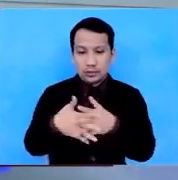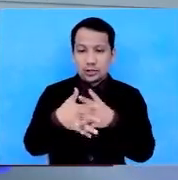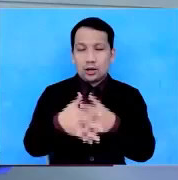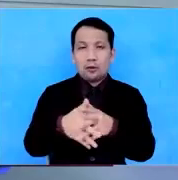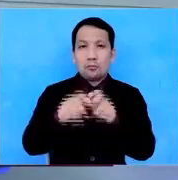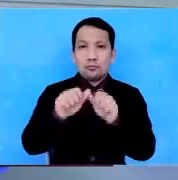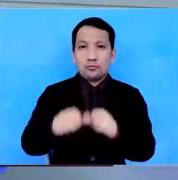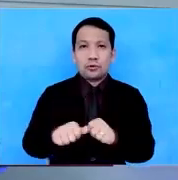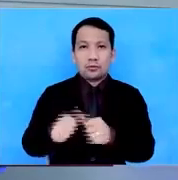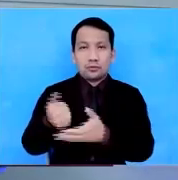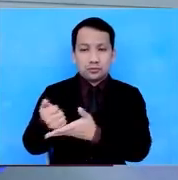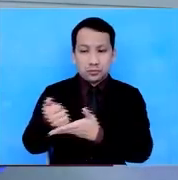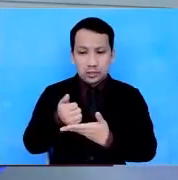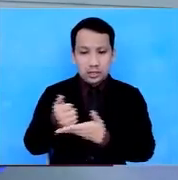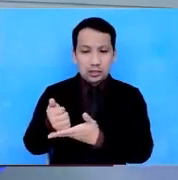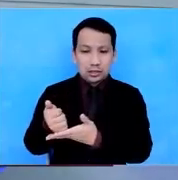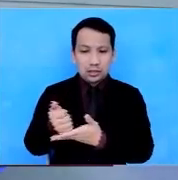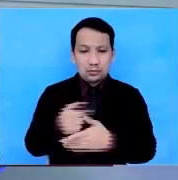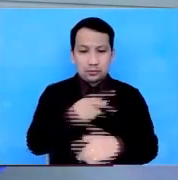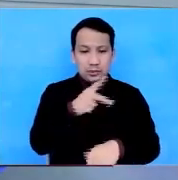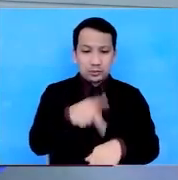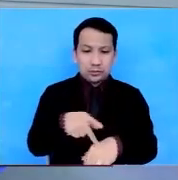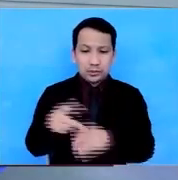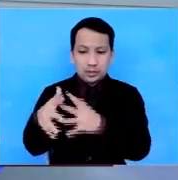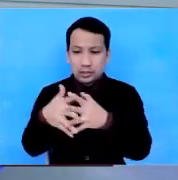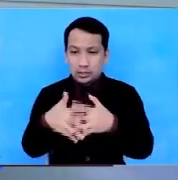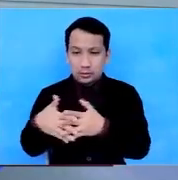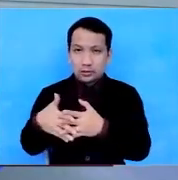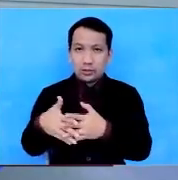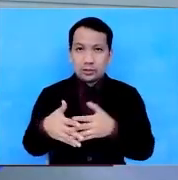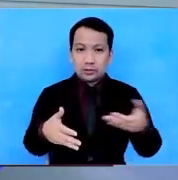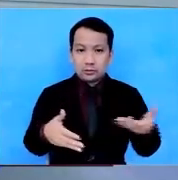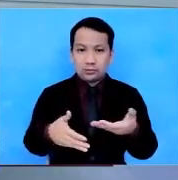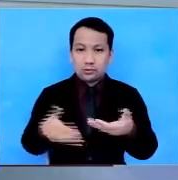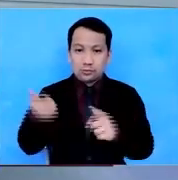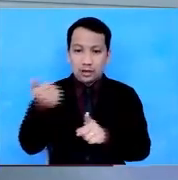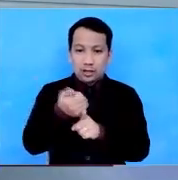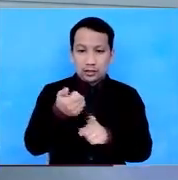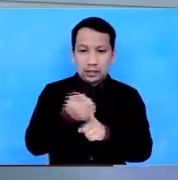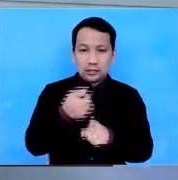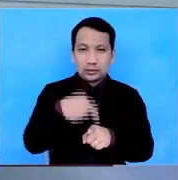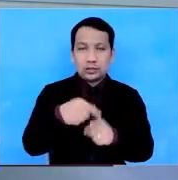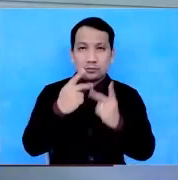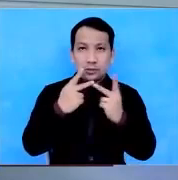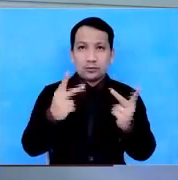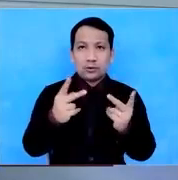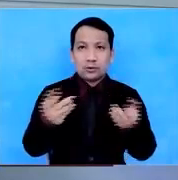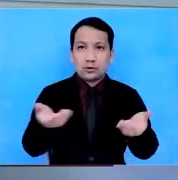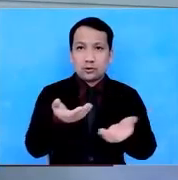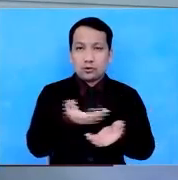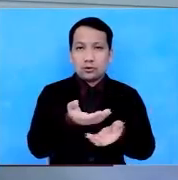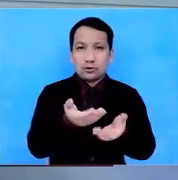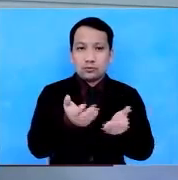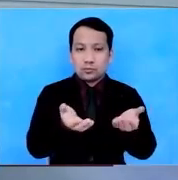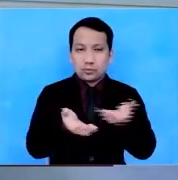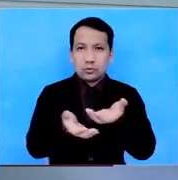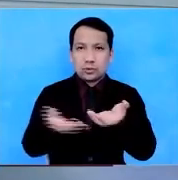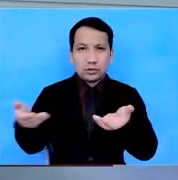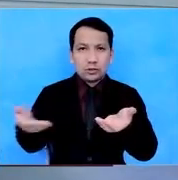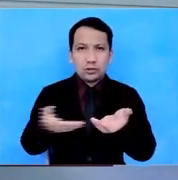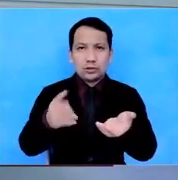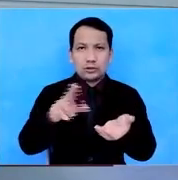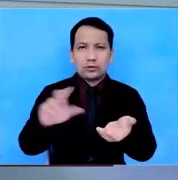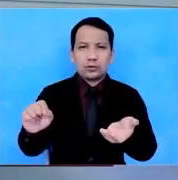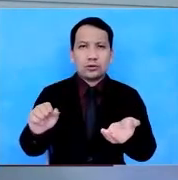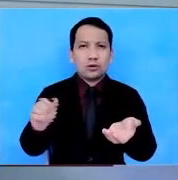kailangan magtulungan ang dalawang bansa kung sakaling magkaroon ng armed attack laban sa isang public or government vessel. Ginit ng U.S. State Department